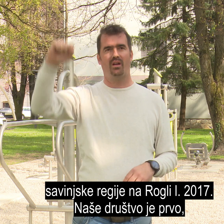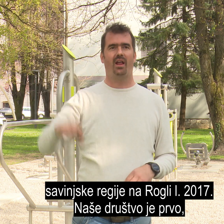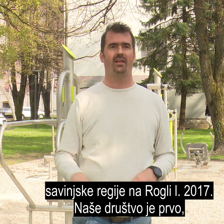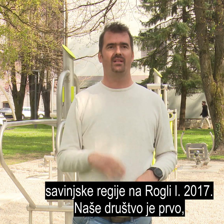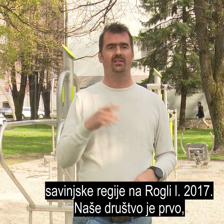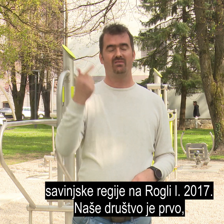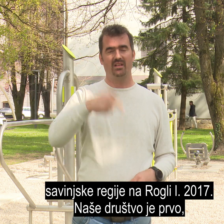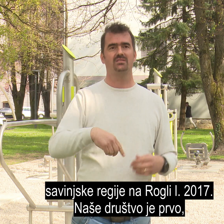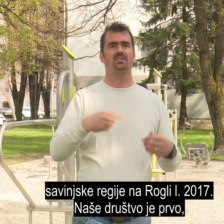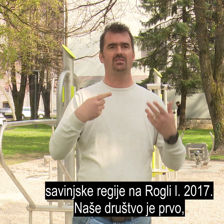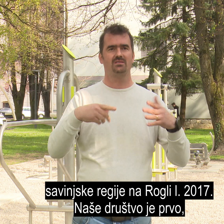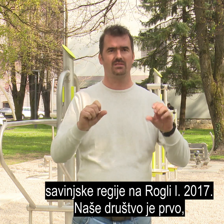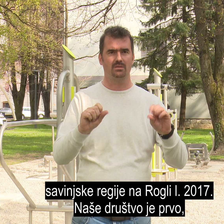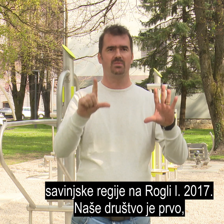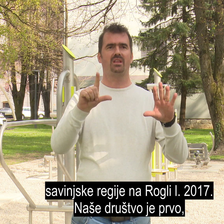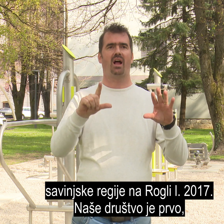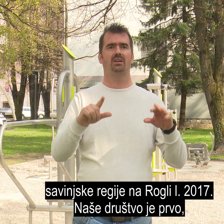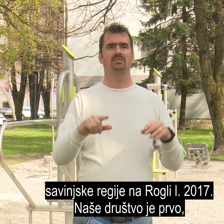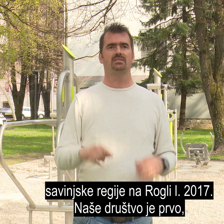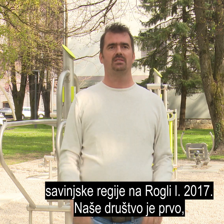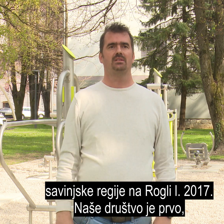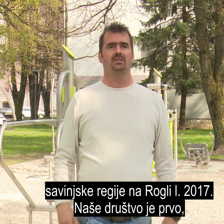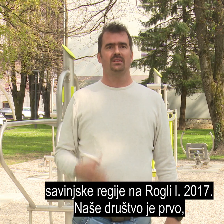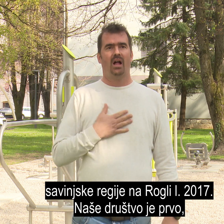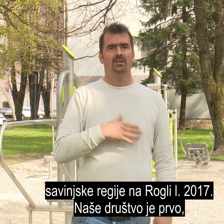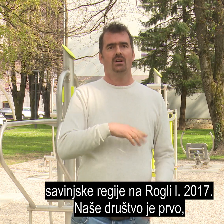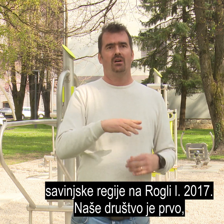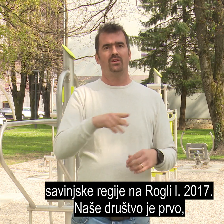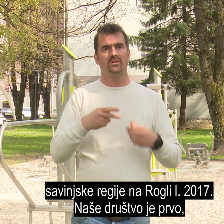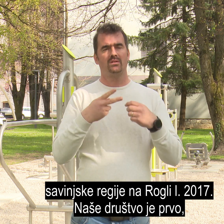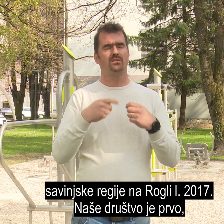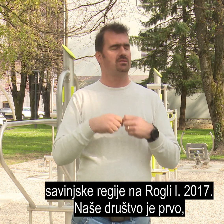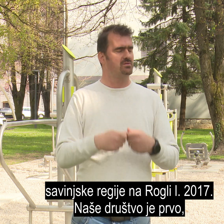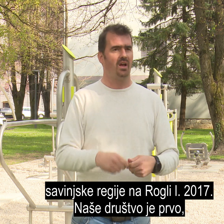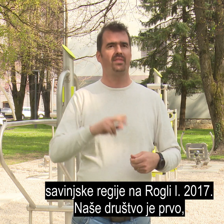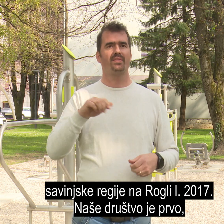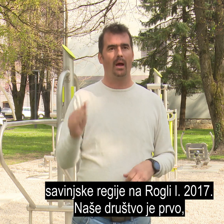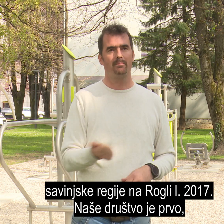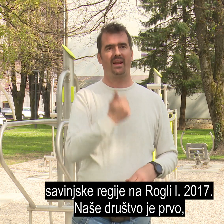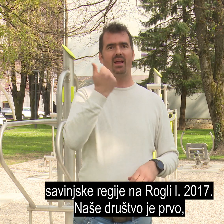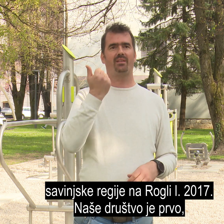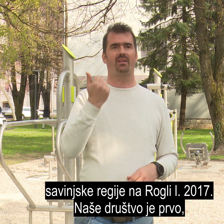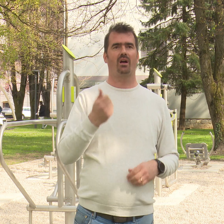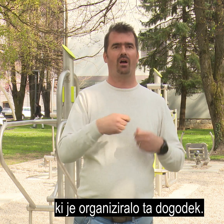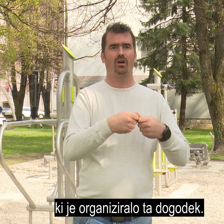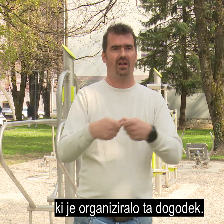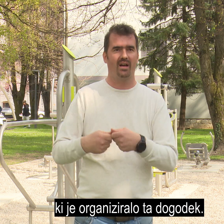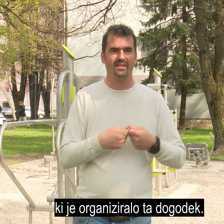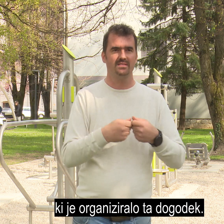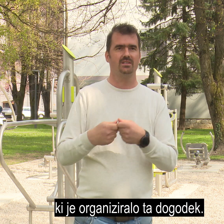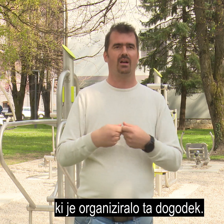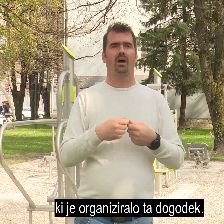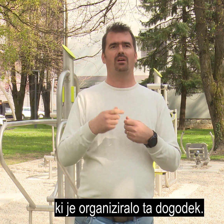leta 2017. Naše društvo je prvo, ki je organiziralo